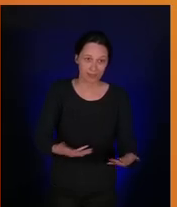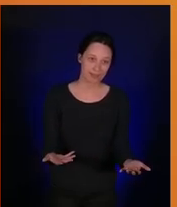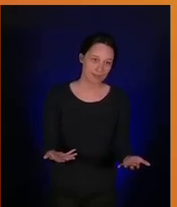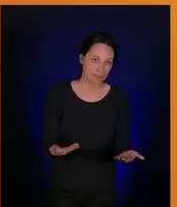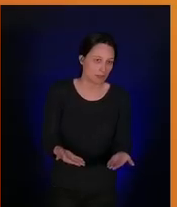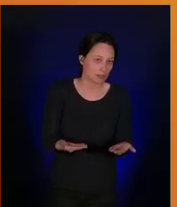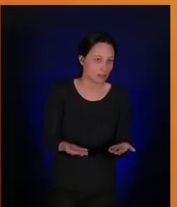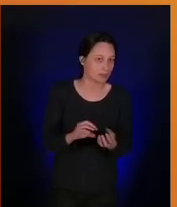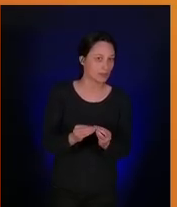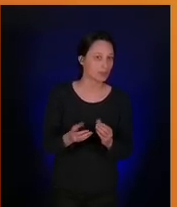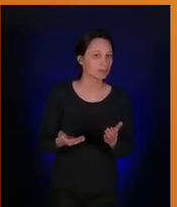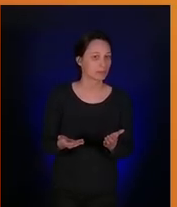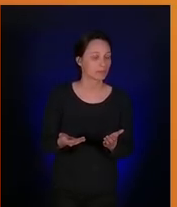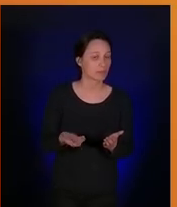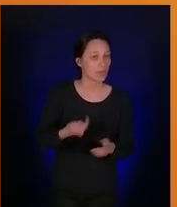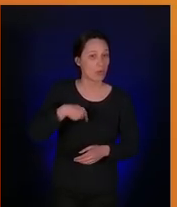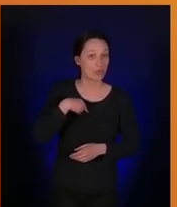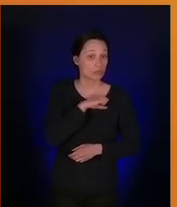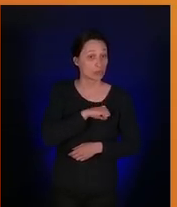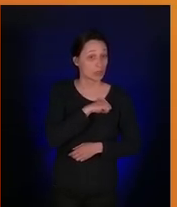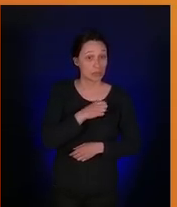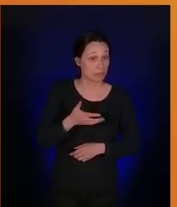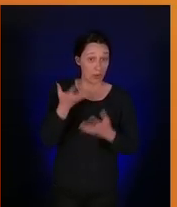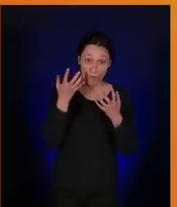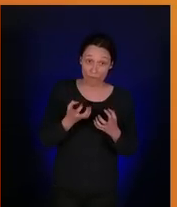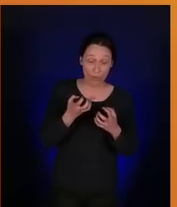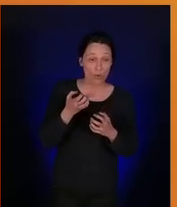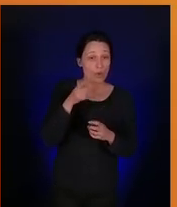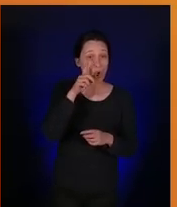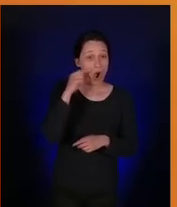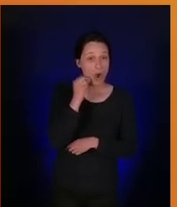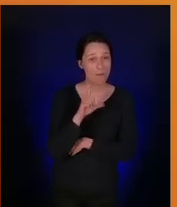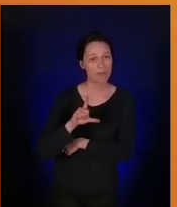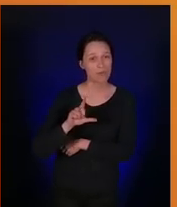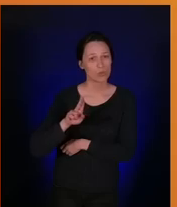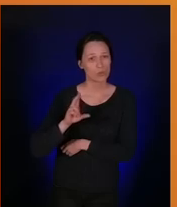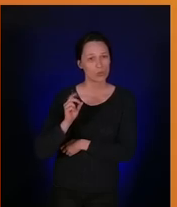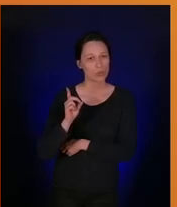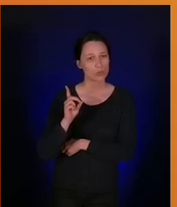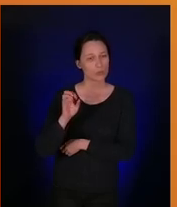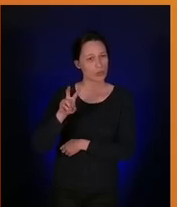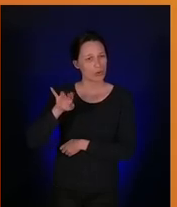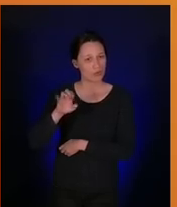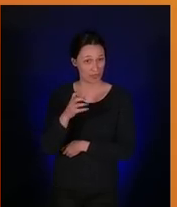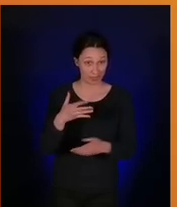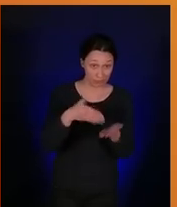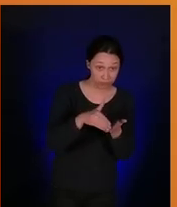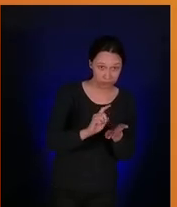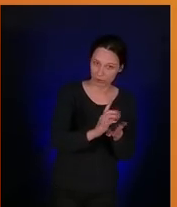désolé, mais nous, on demande la réintégration de Ludovic au plus vite pour qu'il puisse continuer à travailler